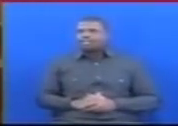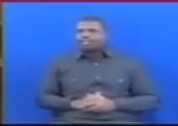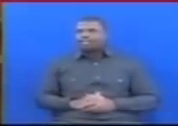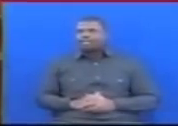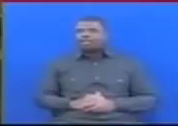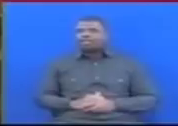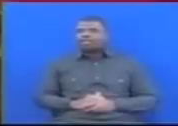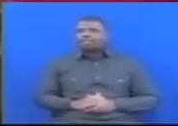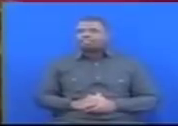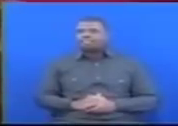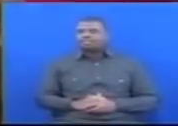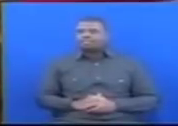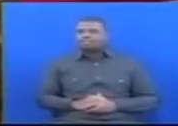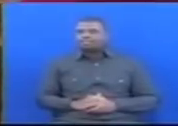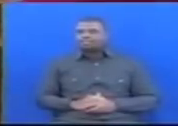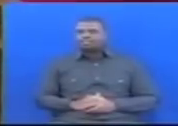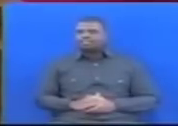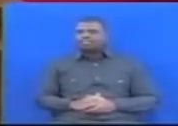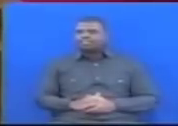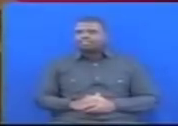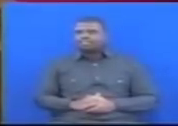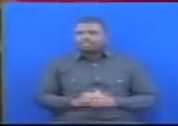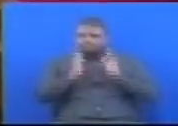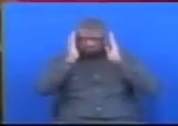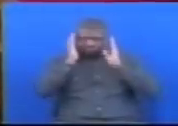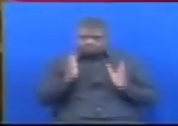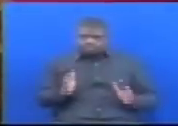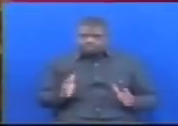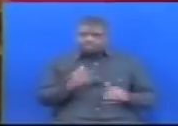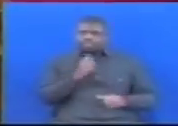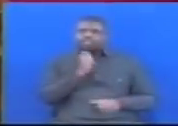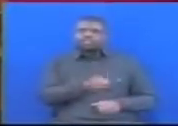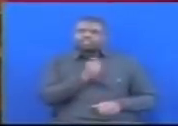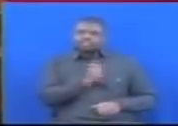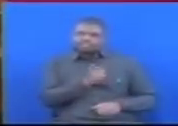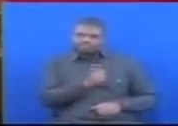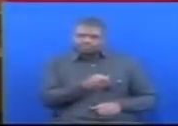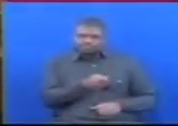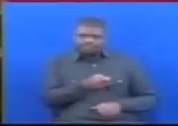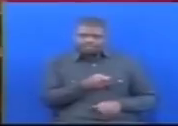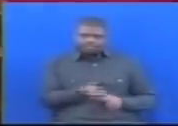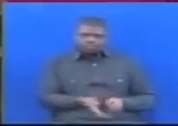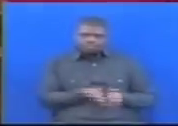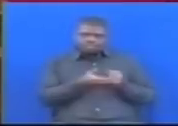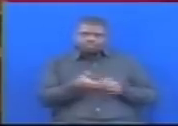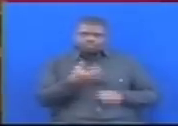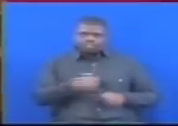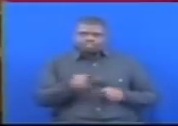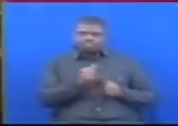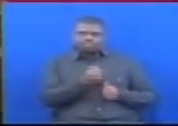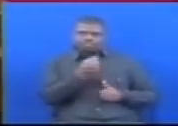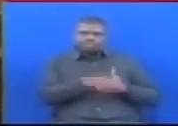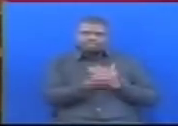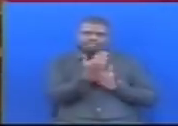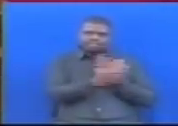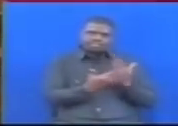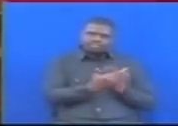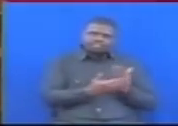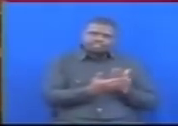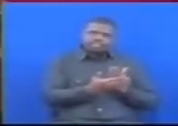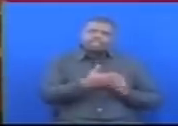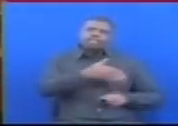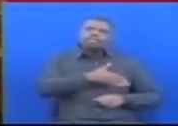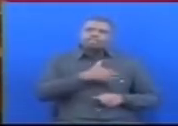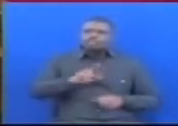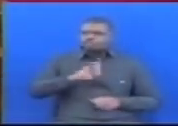waziri mhandisi anajibu. Mheshimiwa Spika, kwa niaba ya waziri wa mambo ya ndani ya nchi, napenda